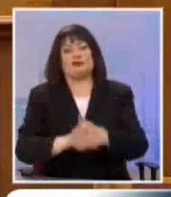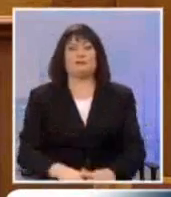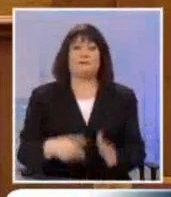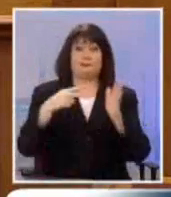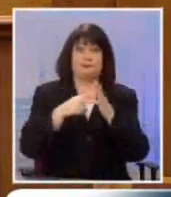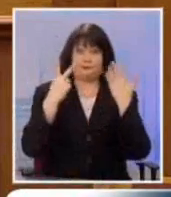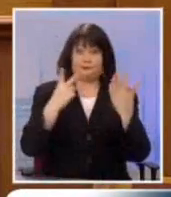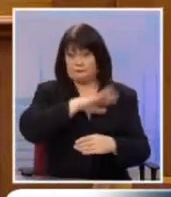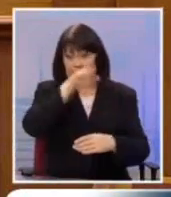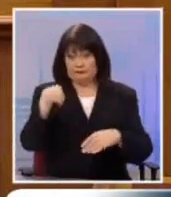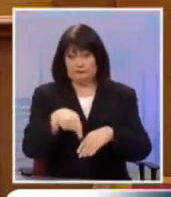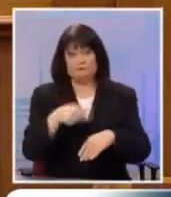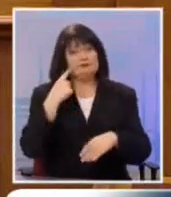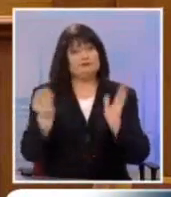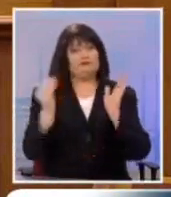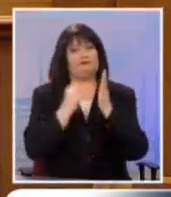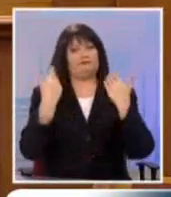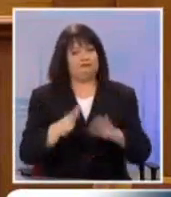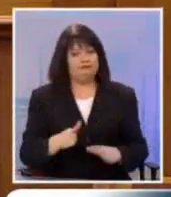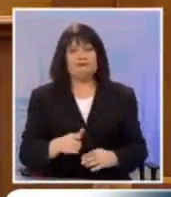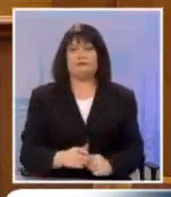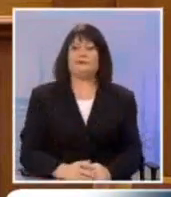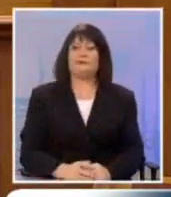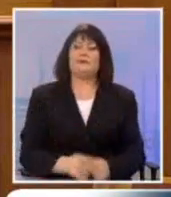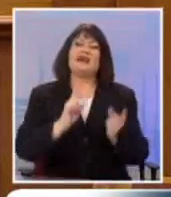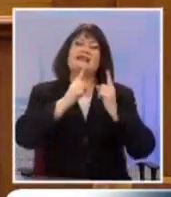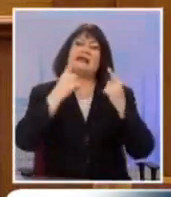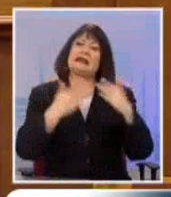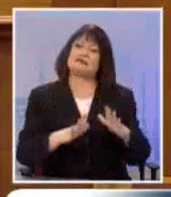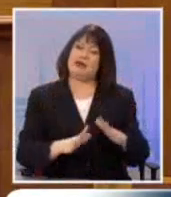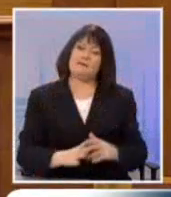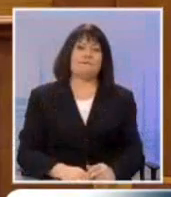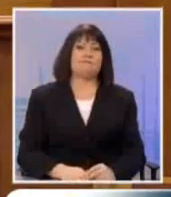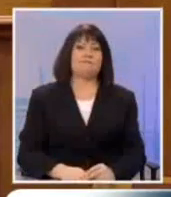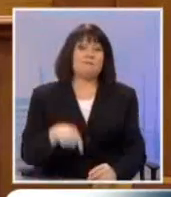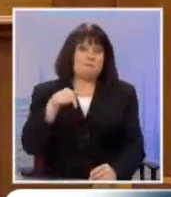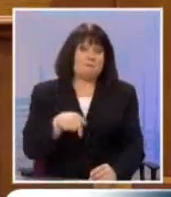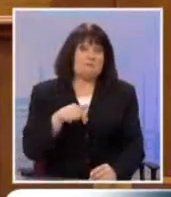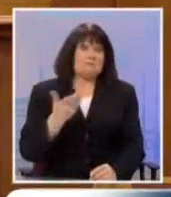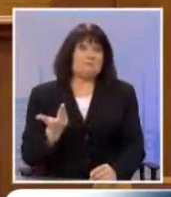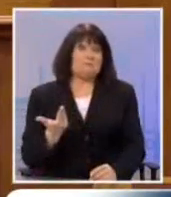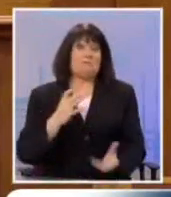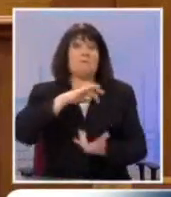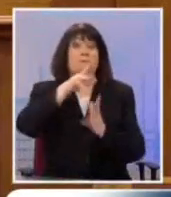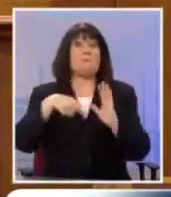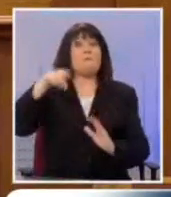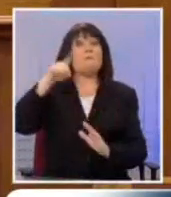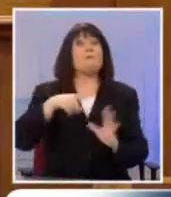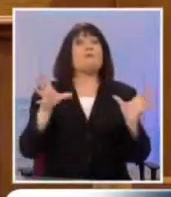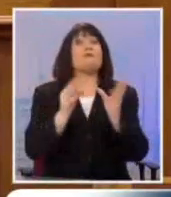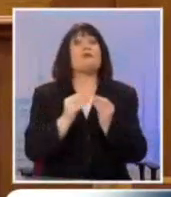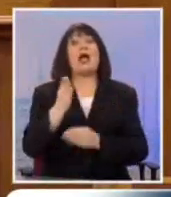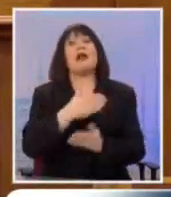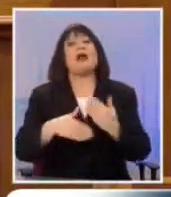2007 έχει ενσωματωθεί στις συνθήκες. Και σήμερα Είναι η παγκόσμια ημέρα για